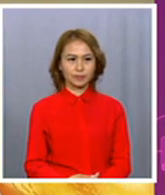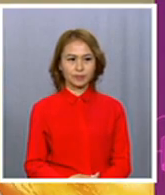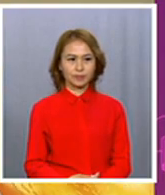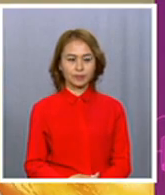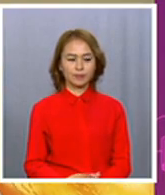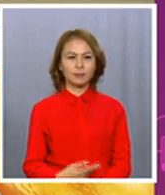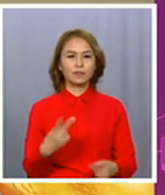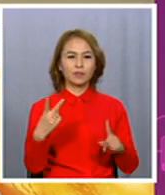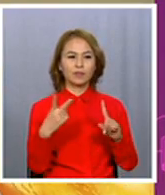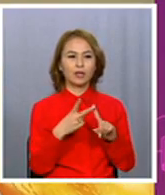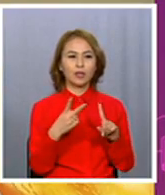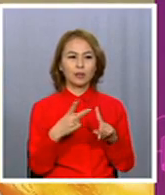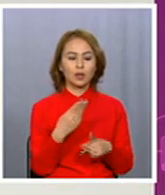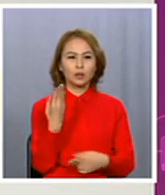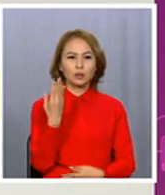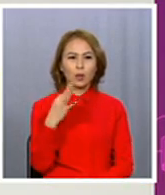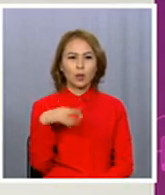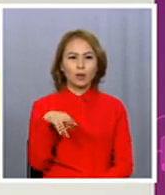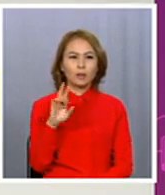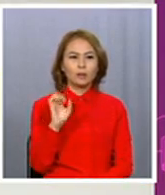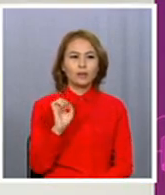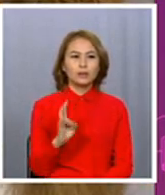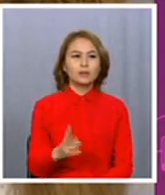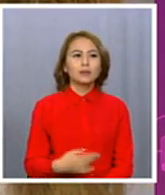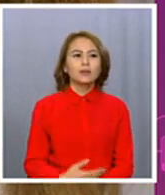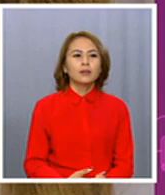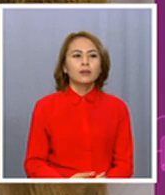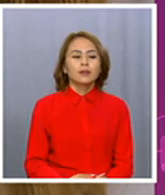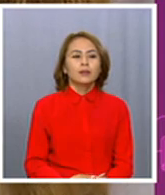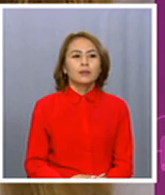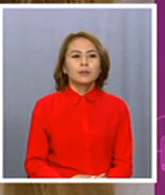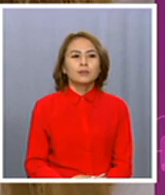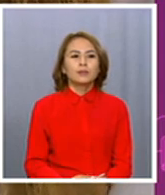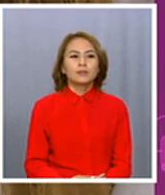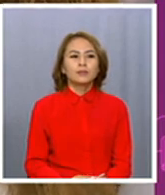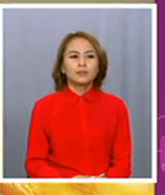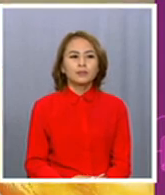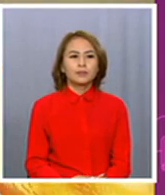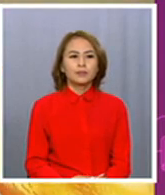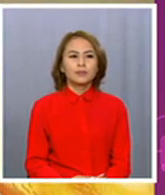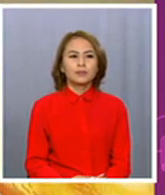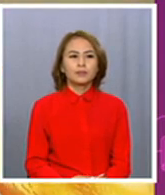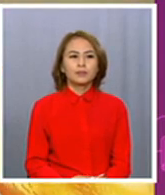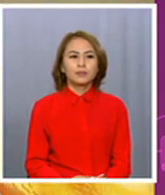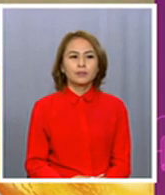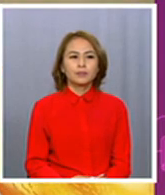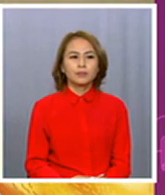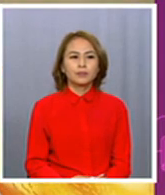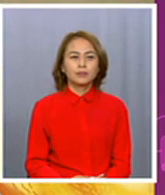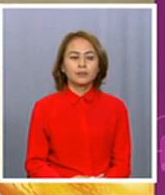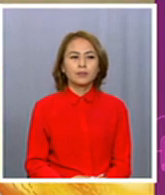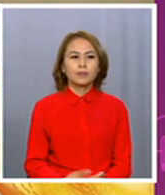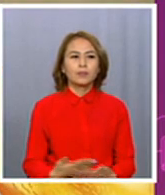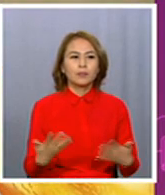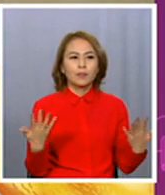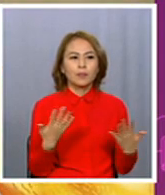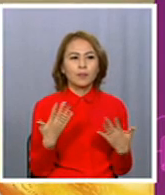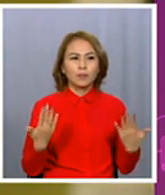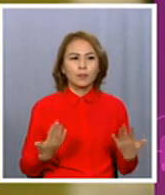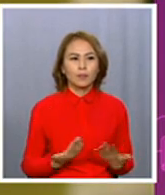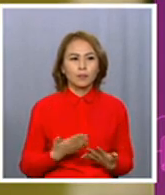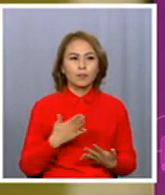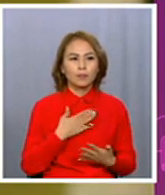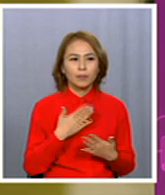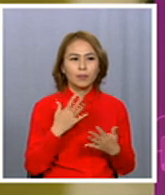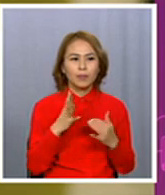шолпан. Әне, бұлай орналастырайық. Аружан, қандай ғаламшарда тіршілік бар? Әрине, біз өмір